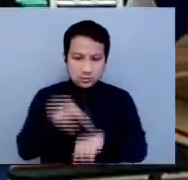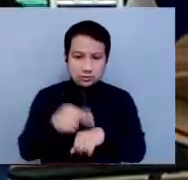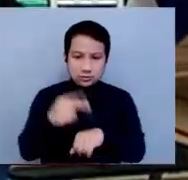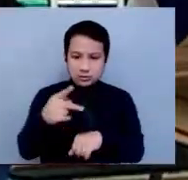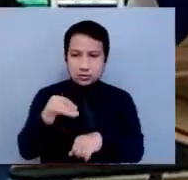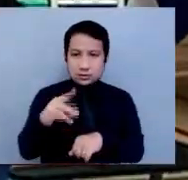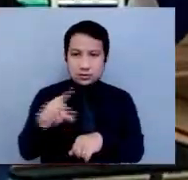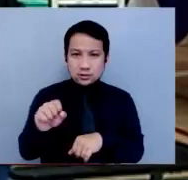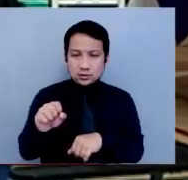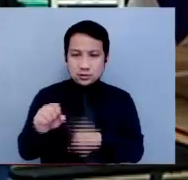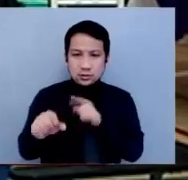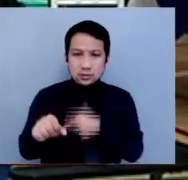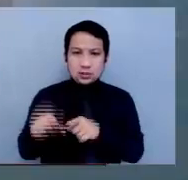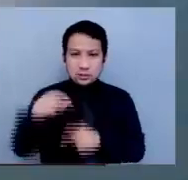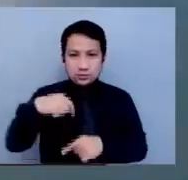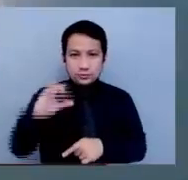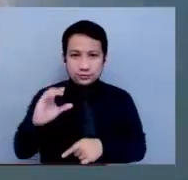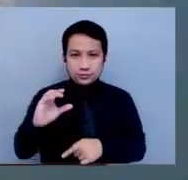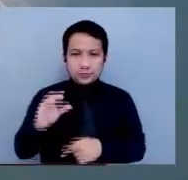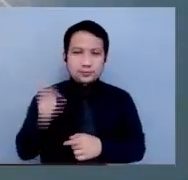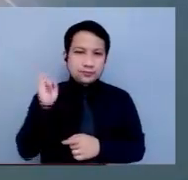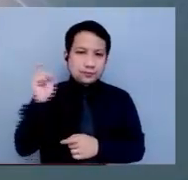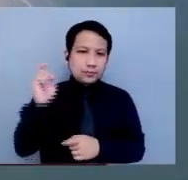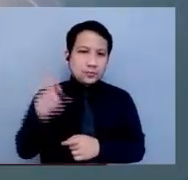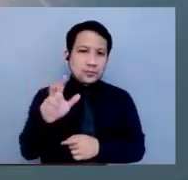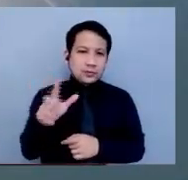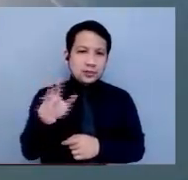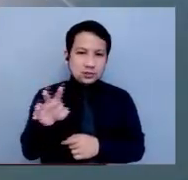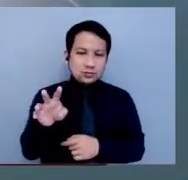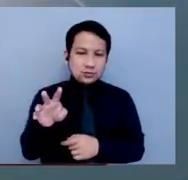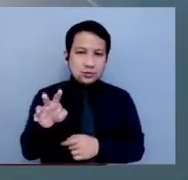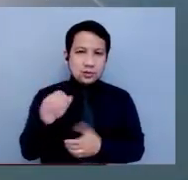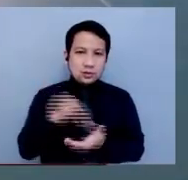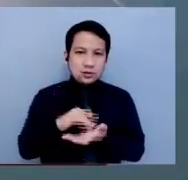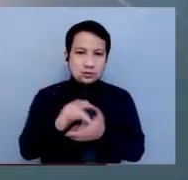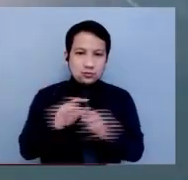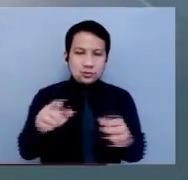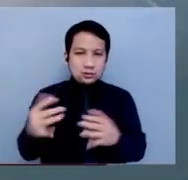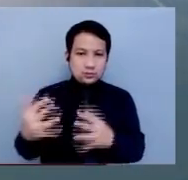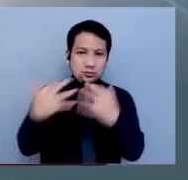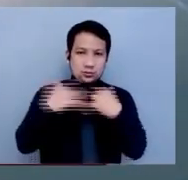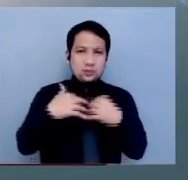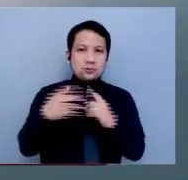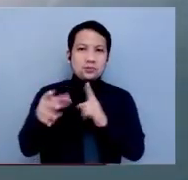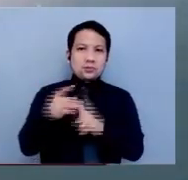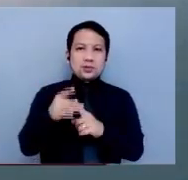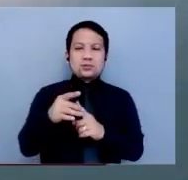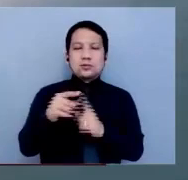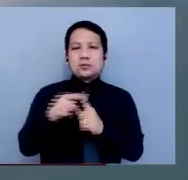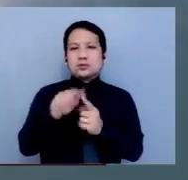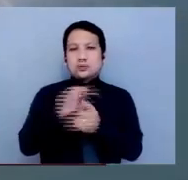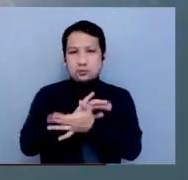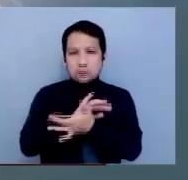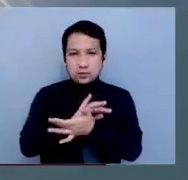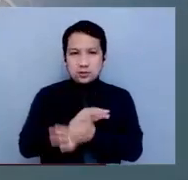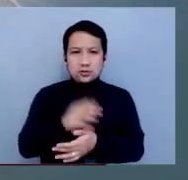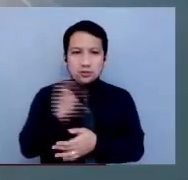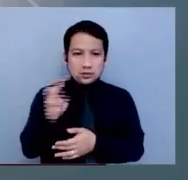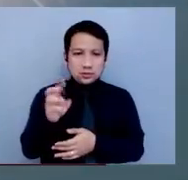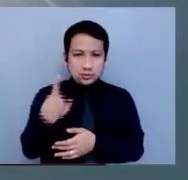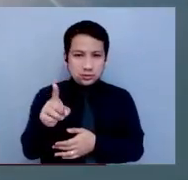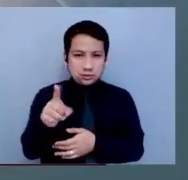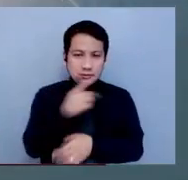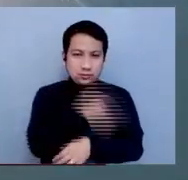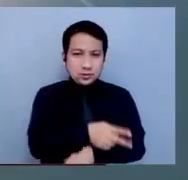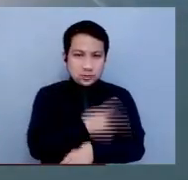Transplant Institute sa Quezon City. 34 na empleyado nila ang tinamaan ng COVID-19. Bukod pa yan sa 61